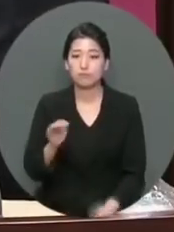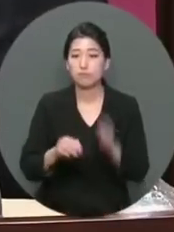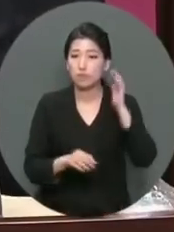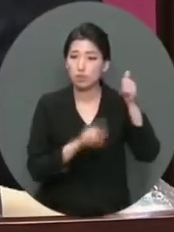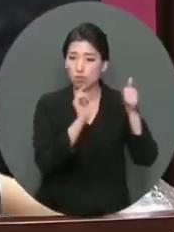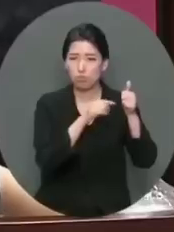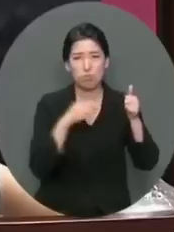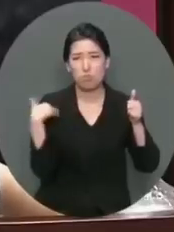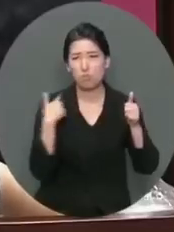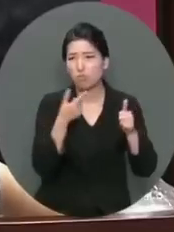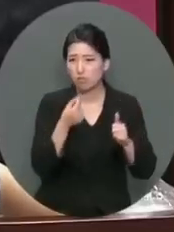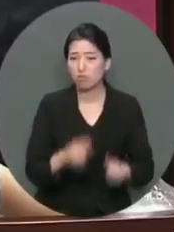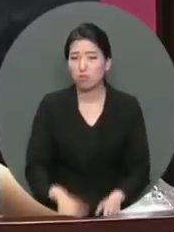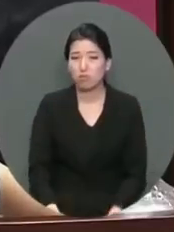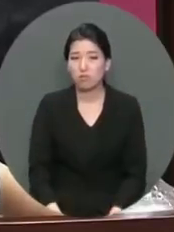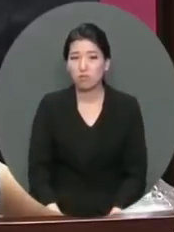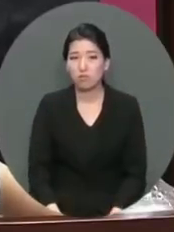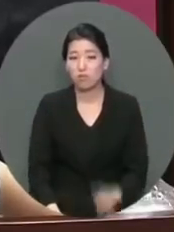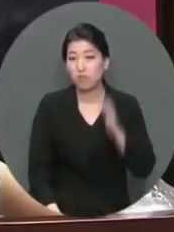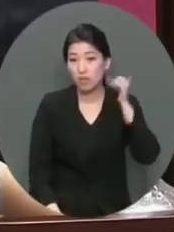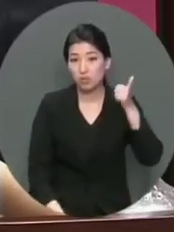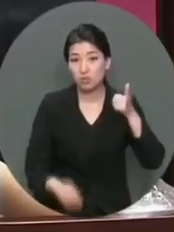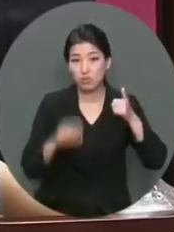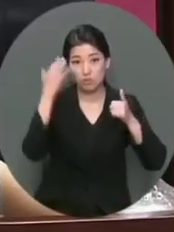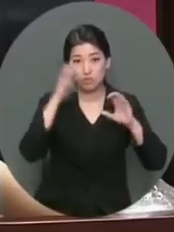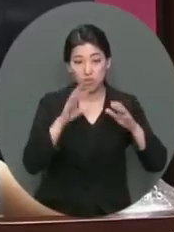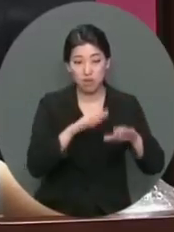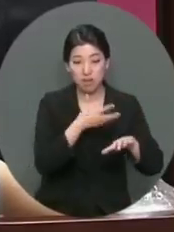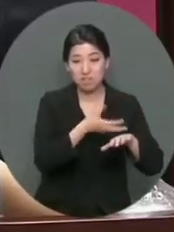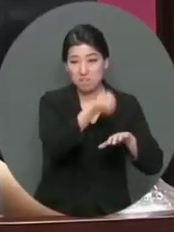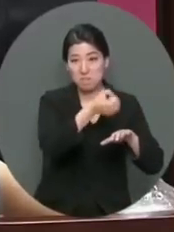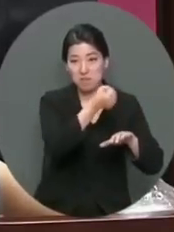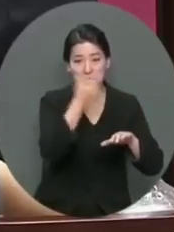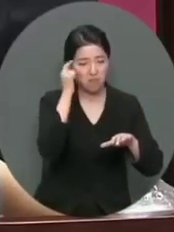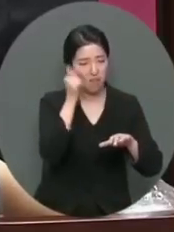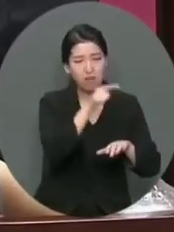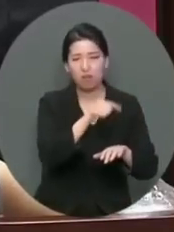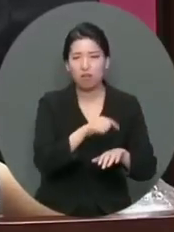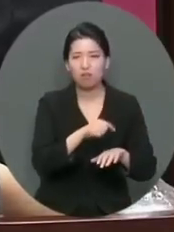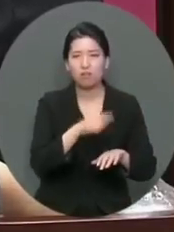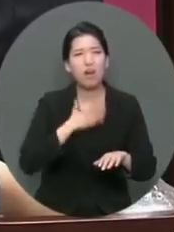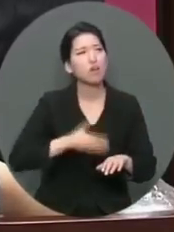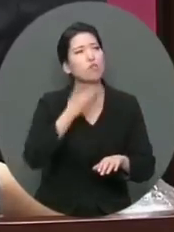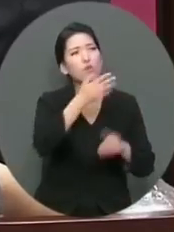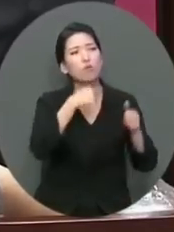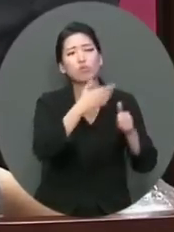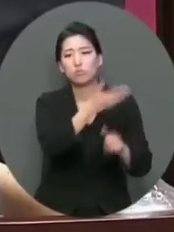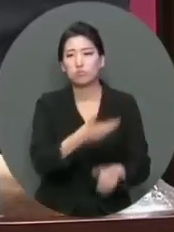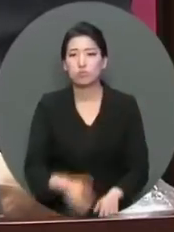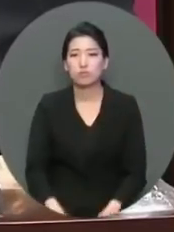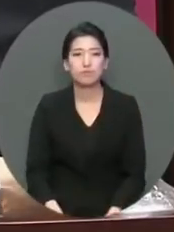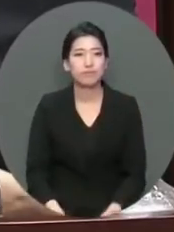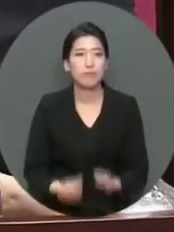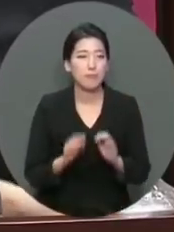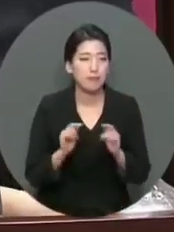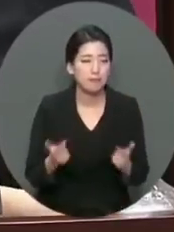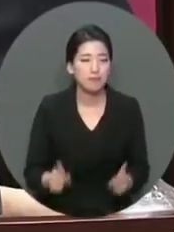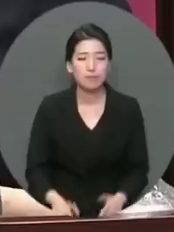있는 것 같습니다. 대통령은 자기의 것으로 착각하고 계시는 것 같습니다. 총리님께서 좀 가르쳐 주십시오. 전혀 그렇지